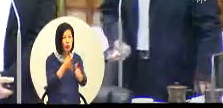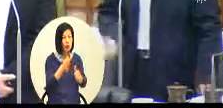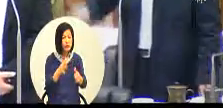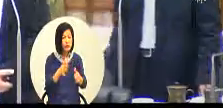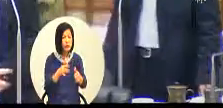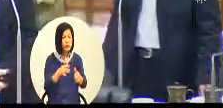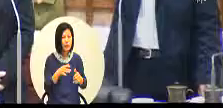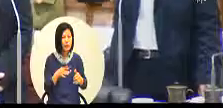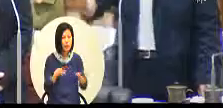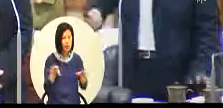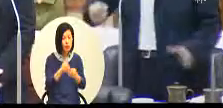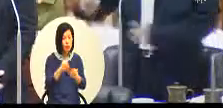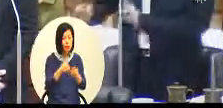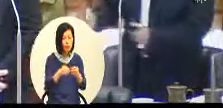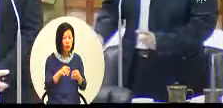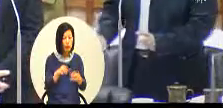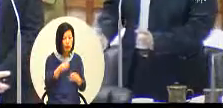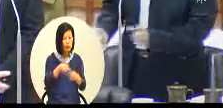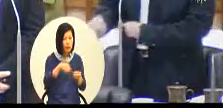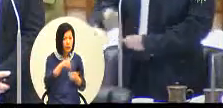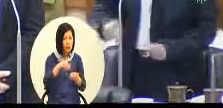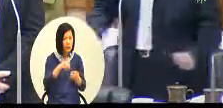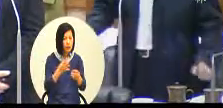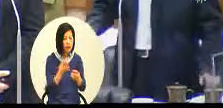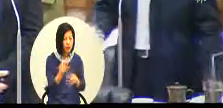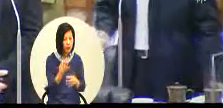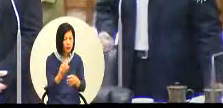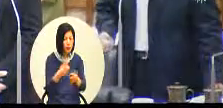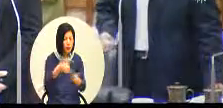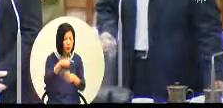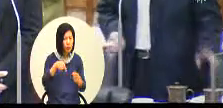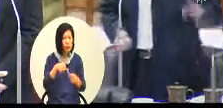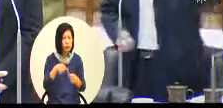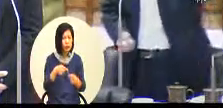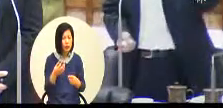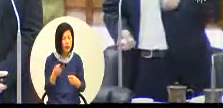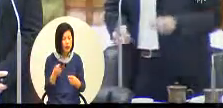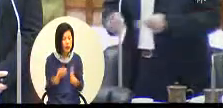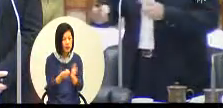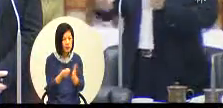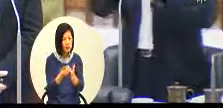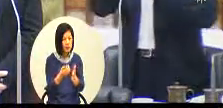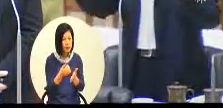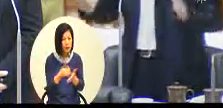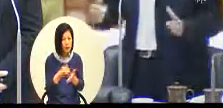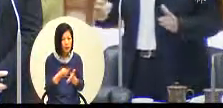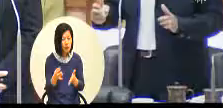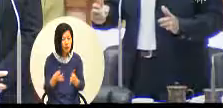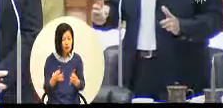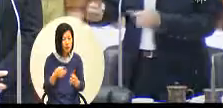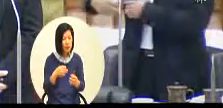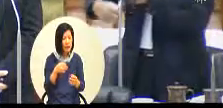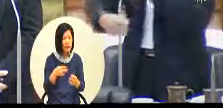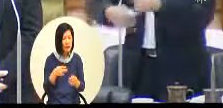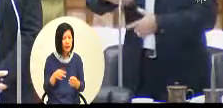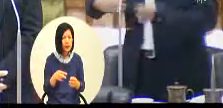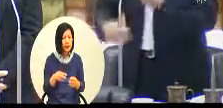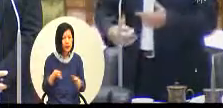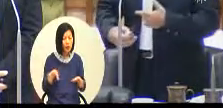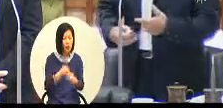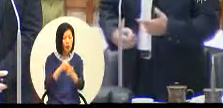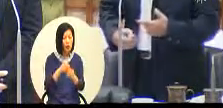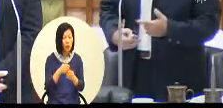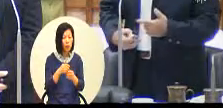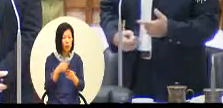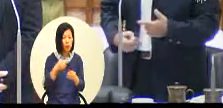转，你们现在文化局也编了经费做这个移转的动作，我们容积率移转的跟军方